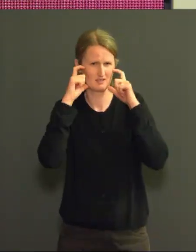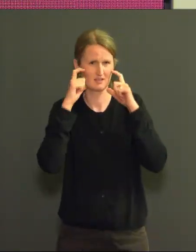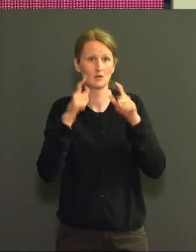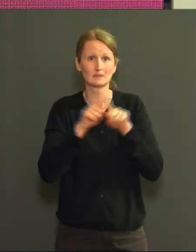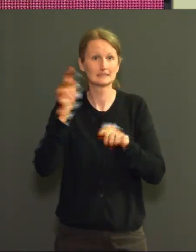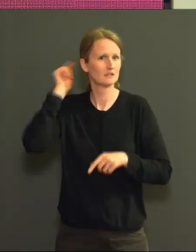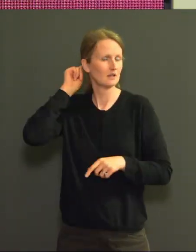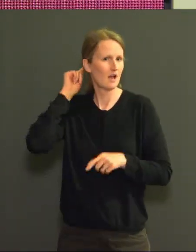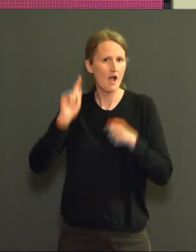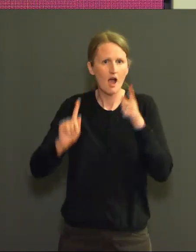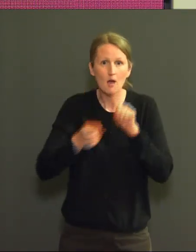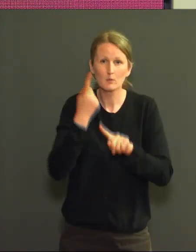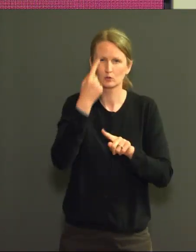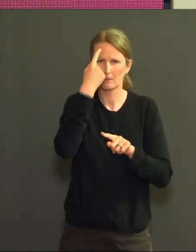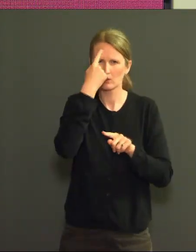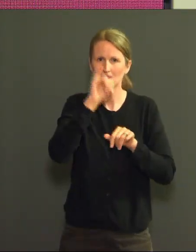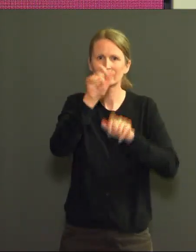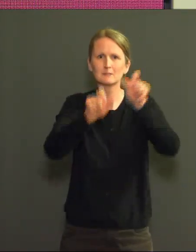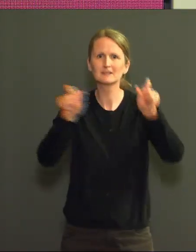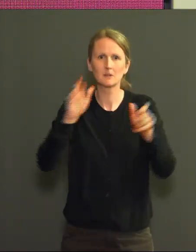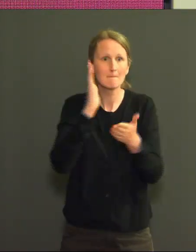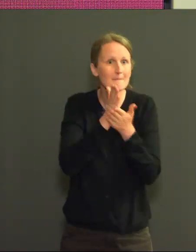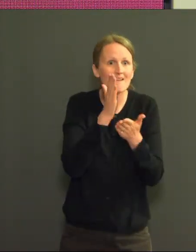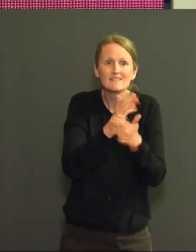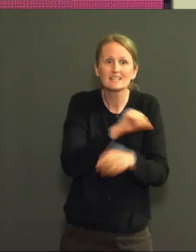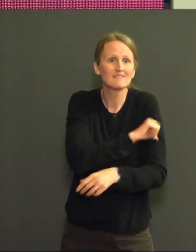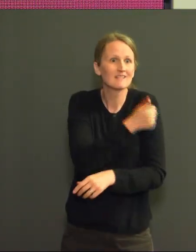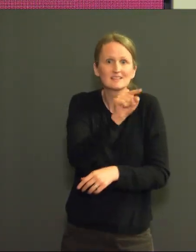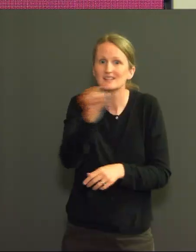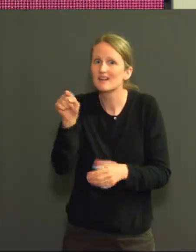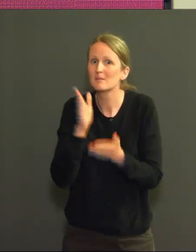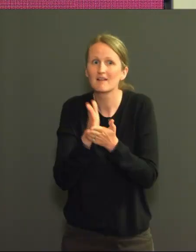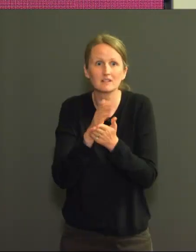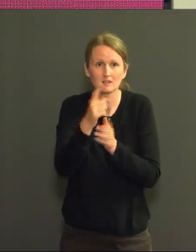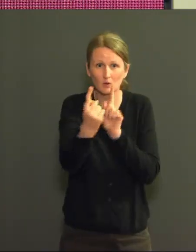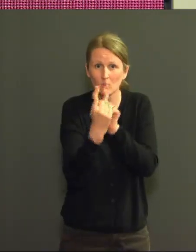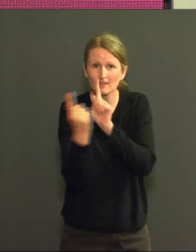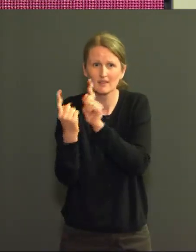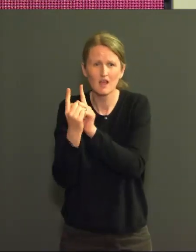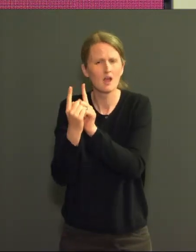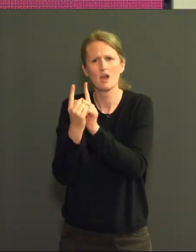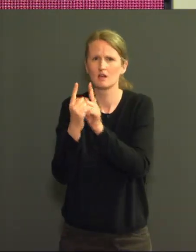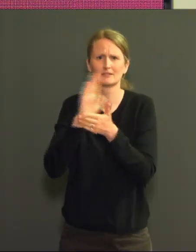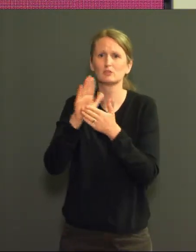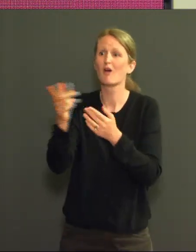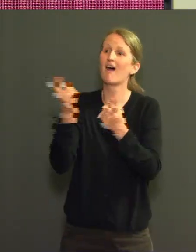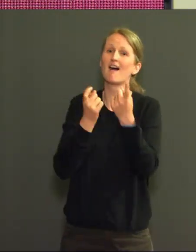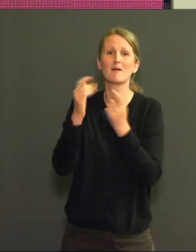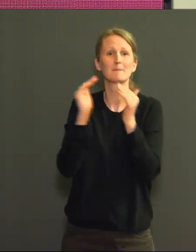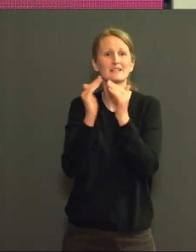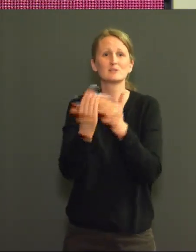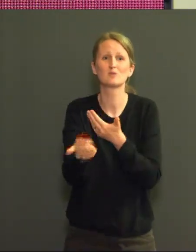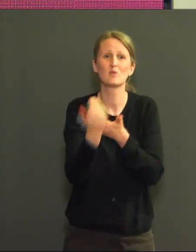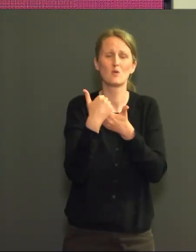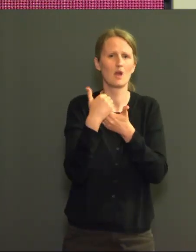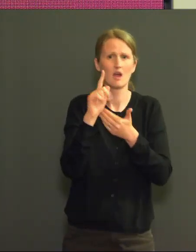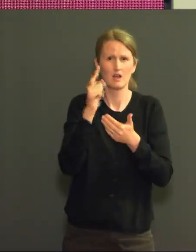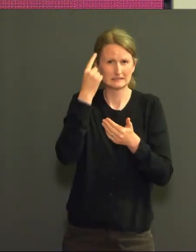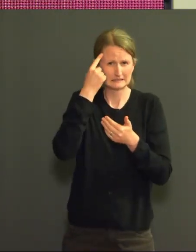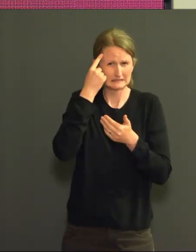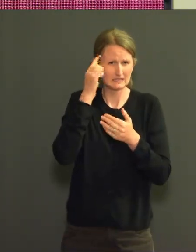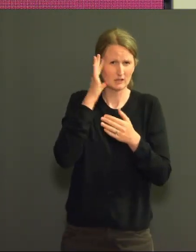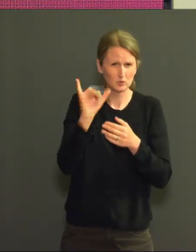exemple. Tout le monde n'a pas eu l'occasion, on l'a dit, d'être vacciné. Et donc, tenir compte du statut vaccinal des personnes que vous invitez chez vous,